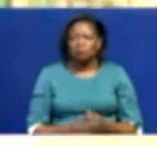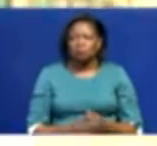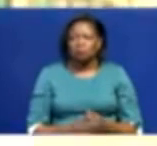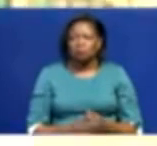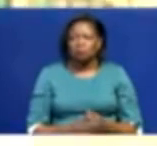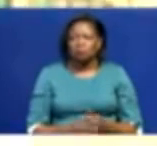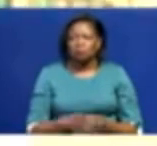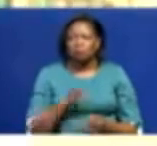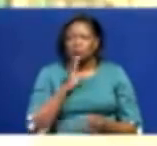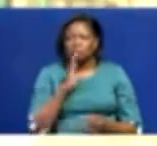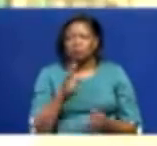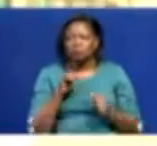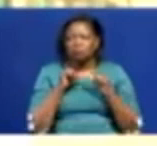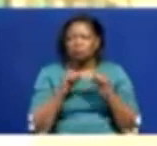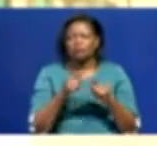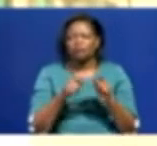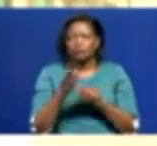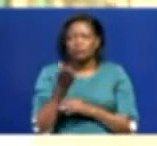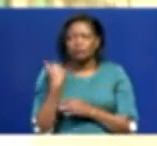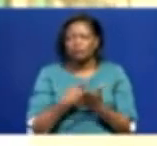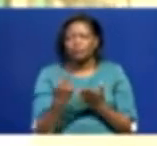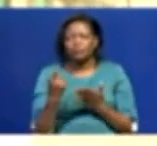They have been going on from Thursday last week.